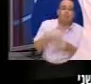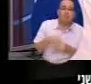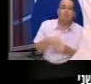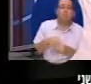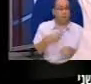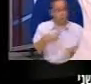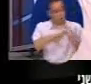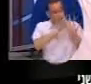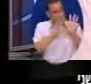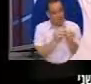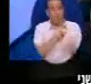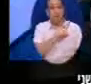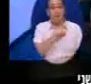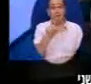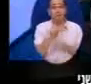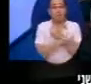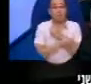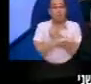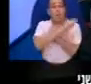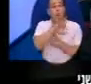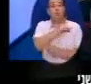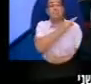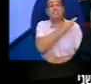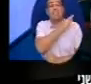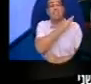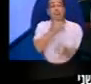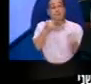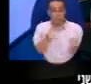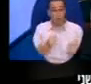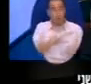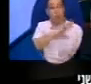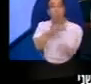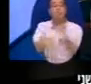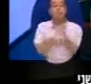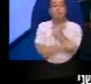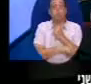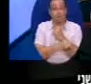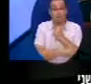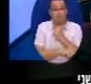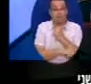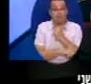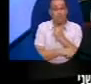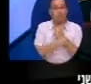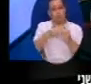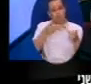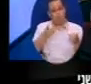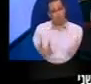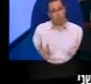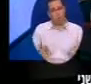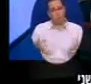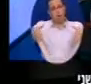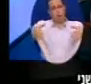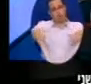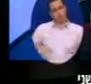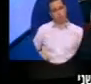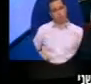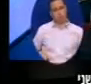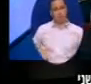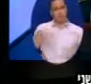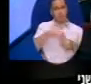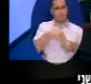אנחנו סך הכל 100 סטודנטים, כולם קציני ביטחון, אבל הם סטודנטים. זה סטודנטים? כולם סטודנטים שיכולים לשבת בכיתה, בשיעור,